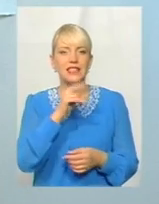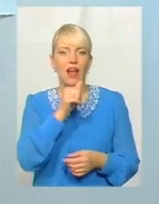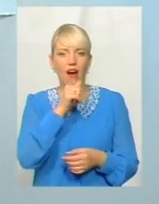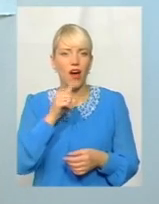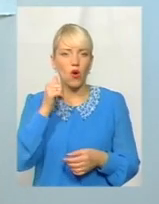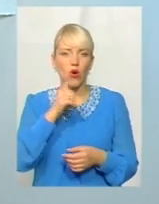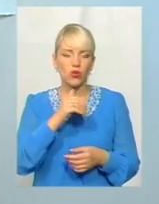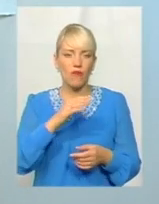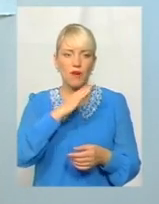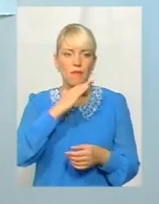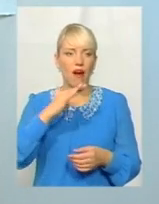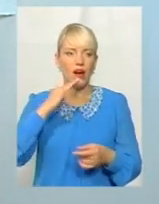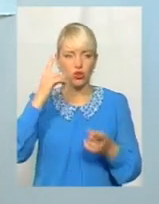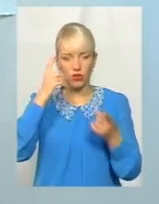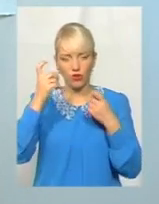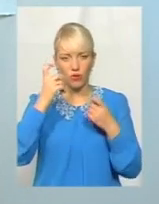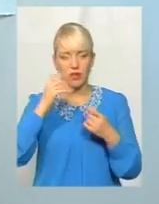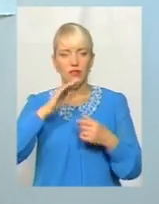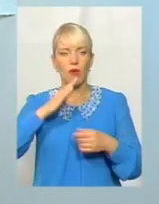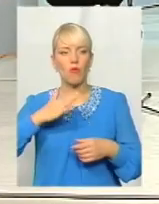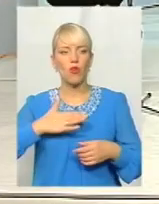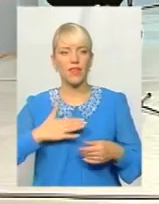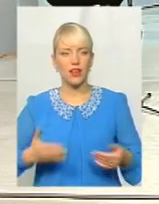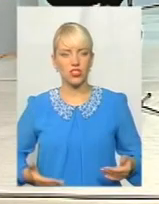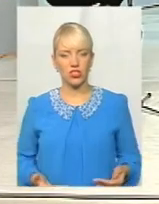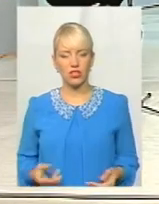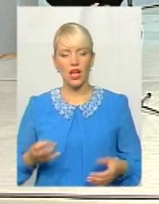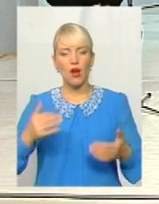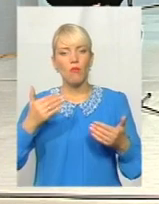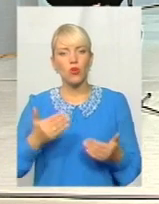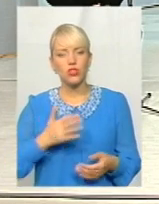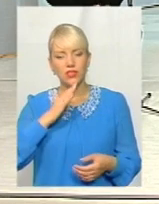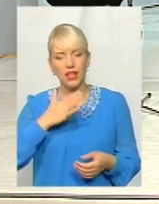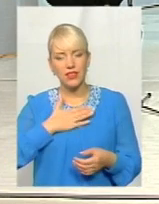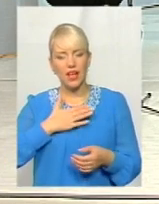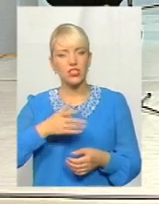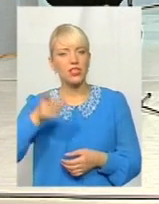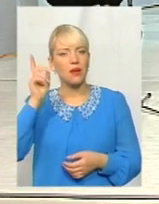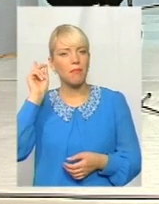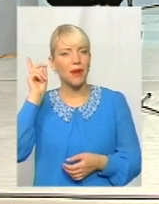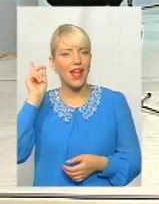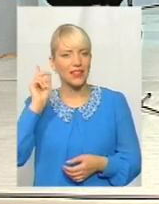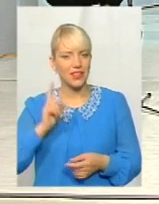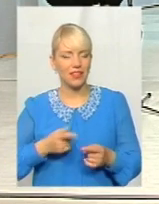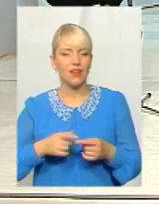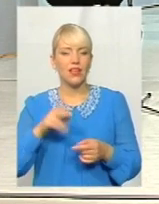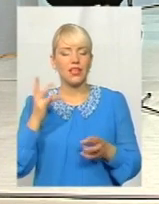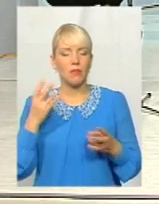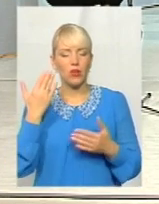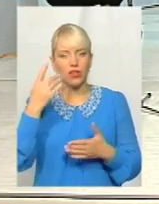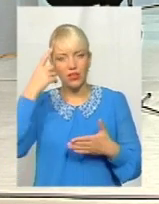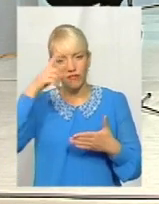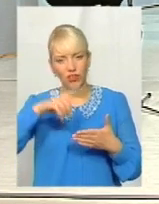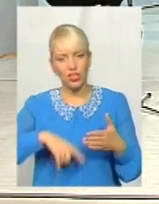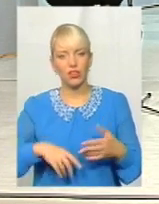інформації про наше життя, про життя наших предків, про їхні вірування, які треба навчитися правильно прочитати